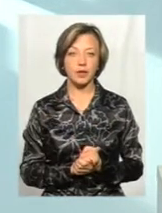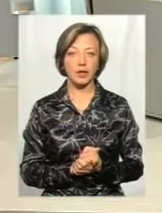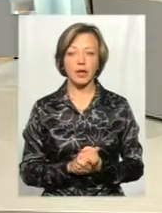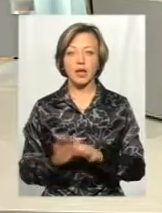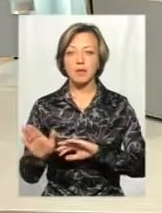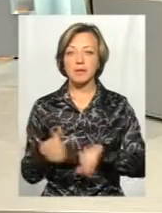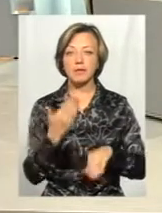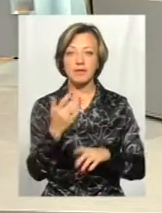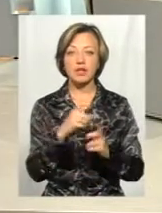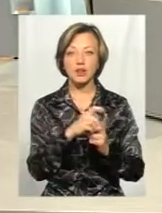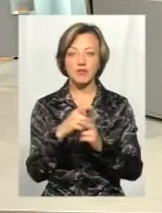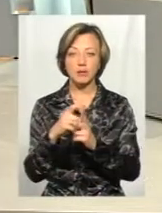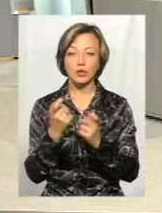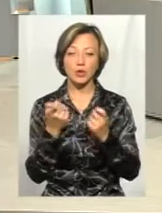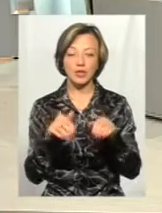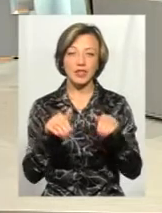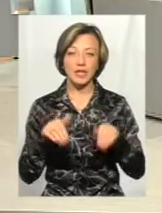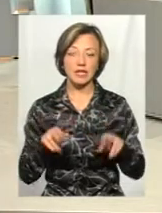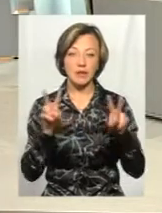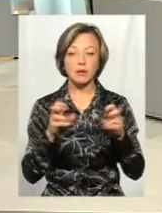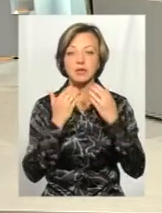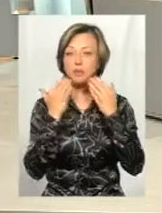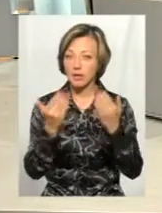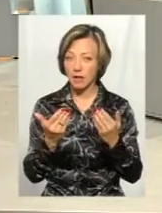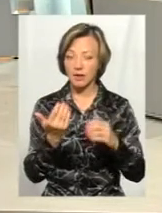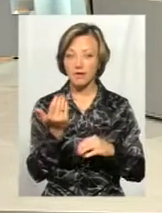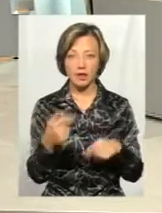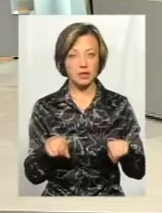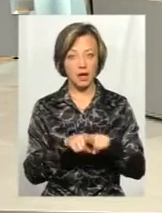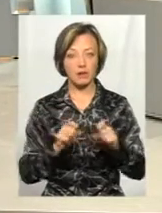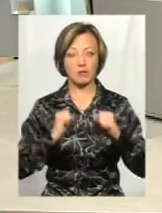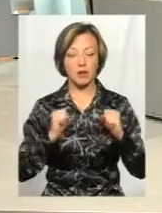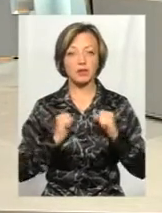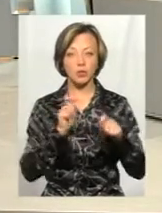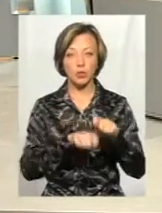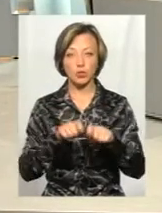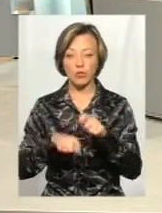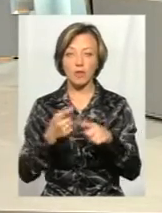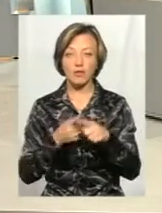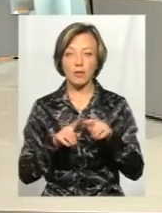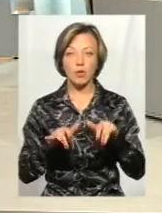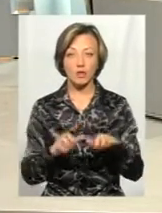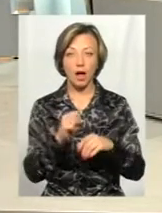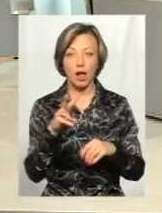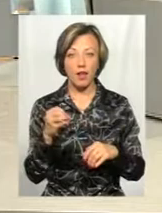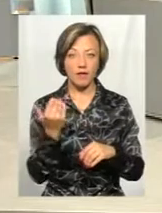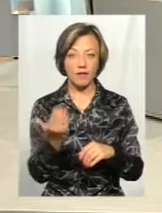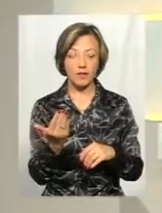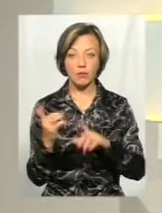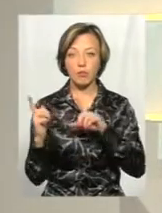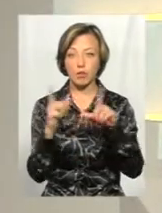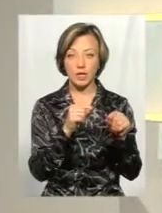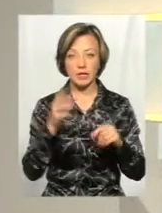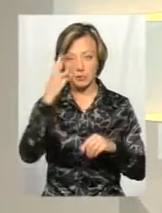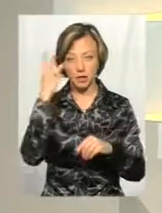відповіді дуже хочеться трошки відійти від теми і запитати, от ви так намагаєтесь контролювати цей процес, але ви ж поїдете